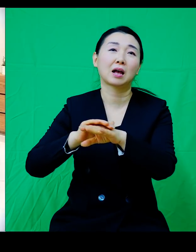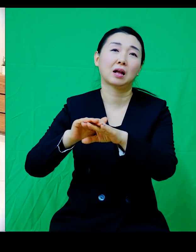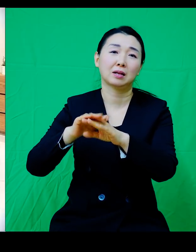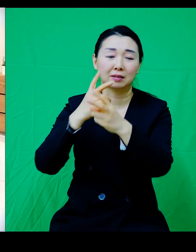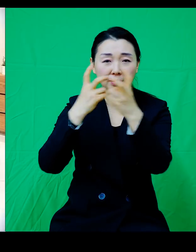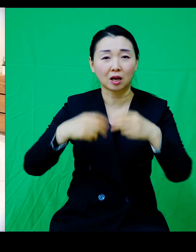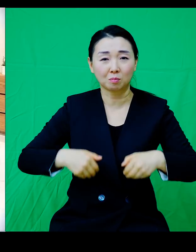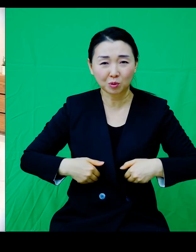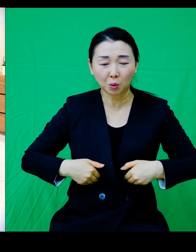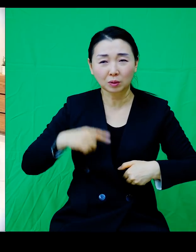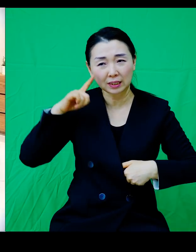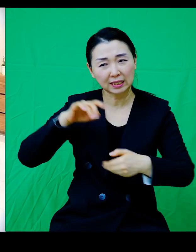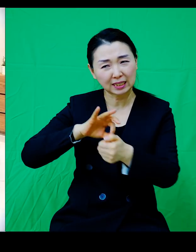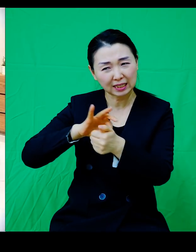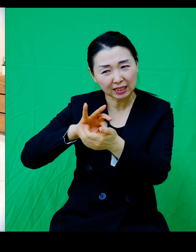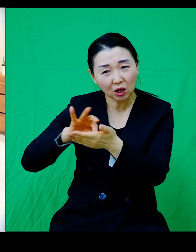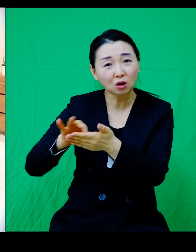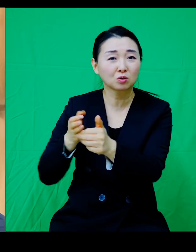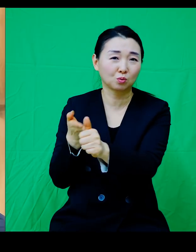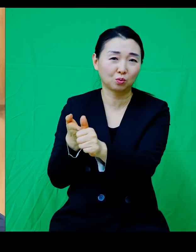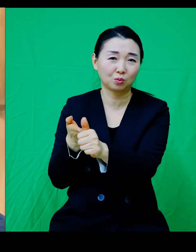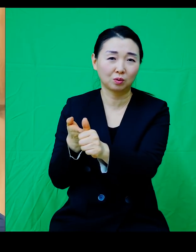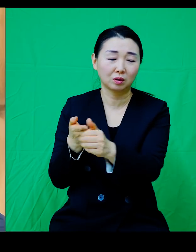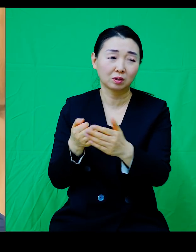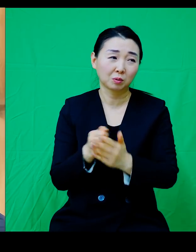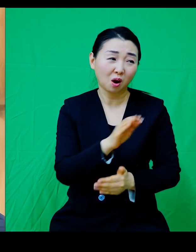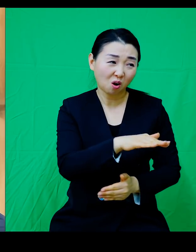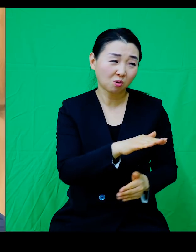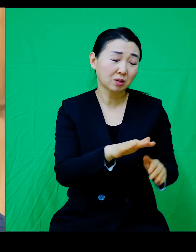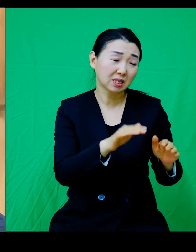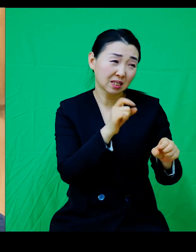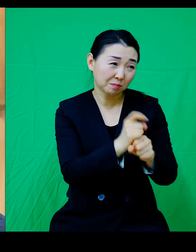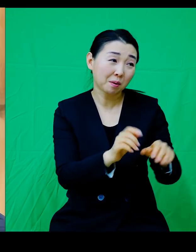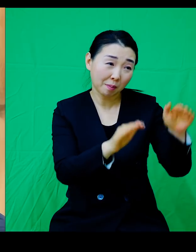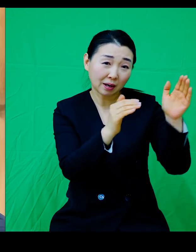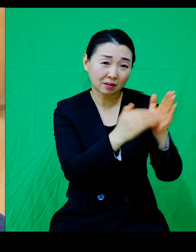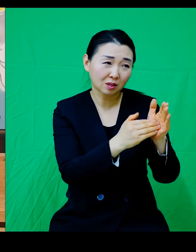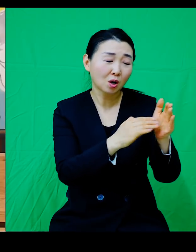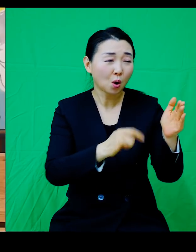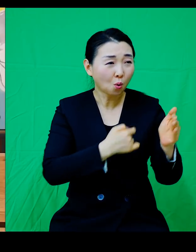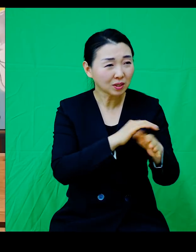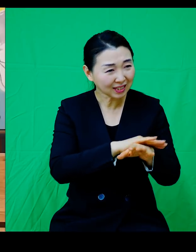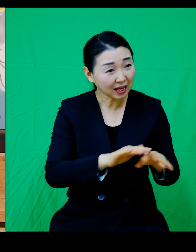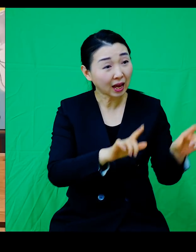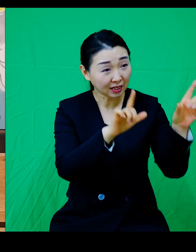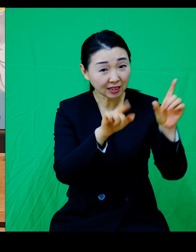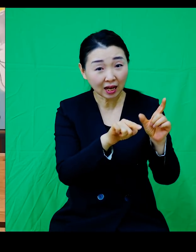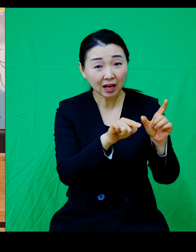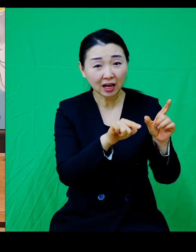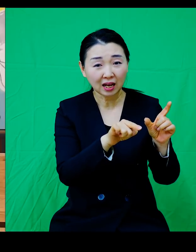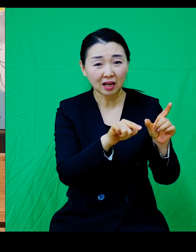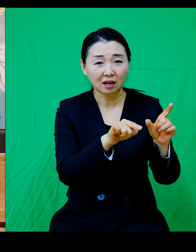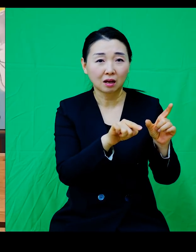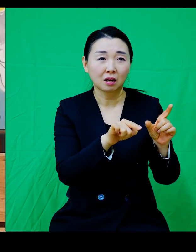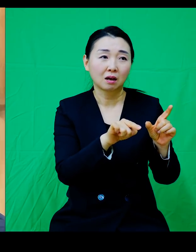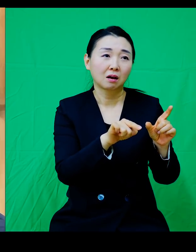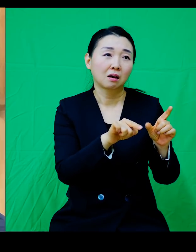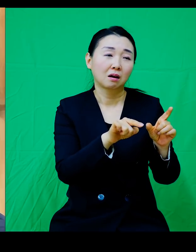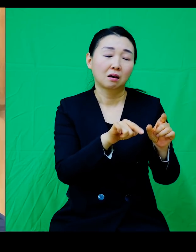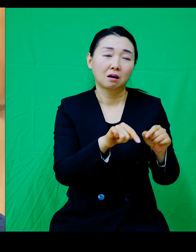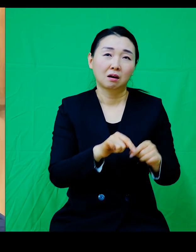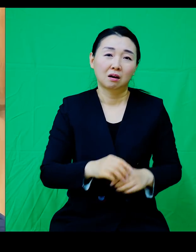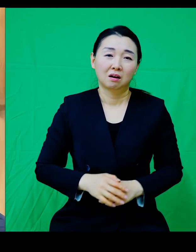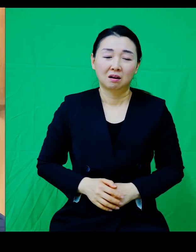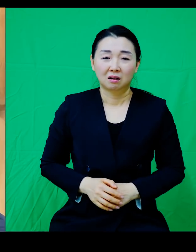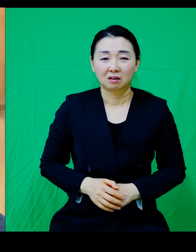질을 챙겨주고 뭐 그런 거를 신경 쓰다 보니까 진유는 그냥 너는 다 컸잖아 하면서 혼자 잘 자라고 계속 그래줬는데